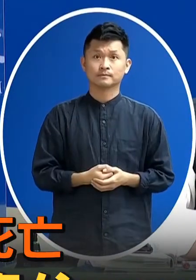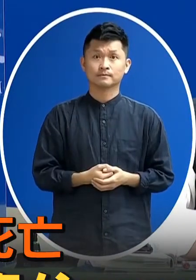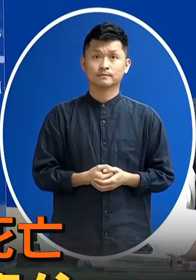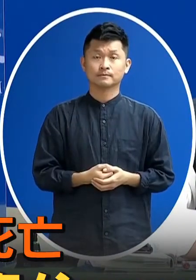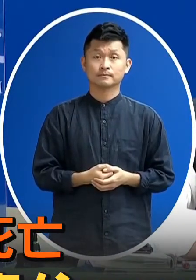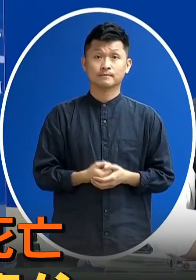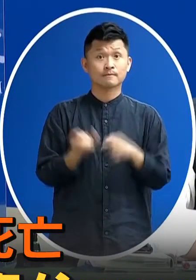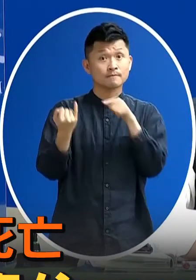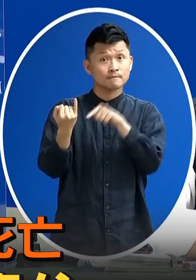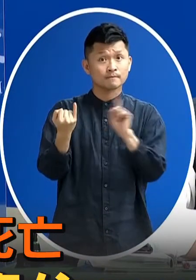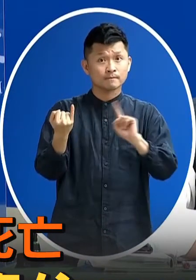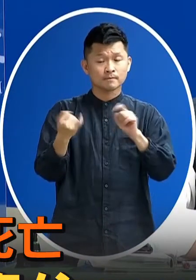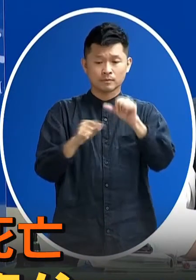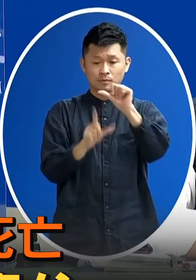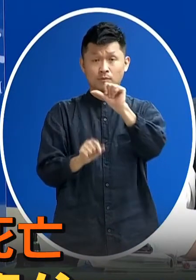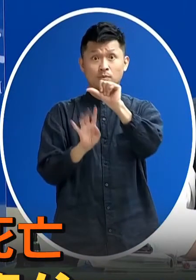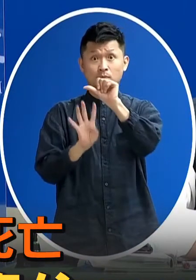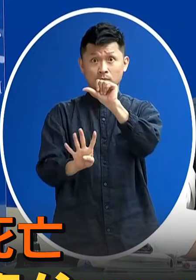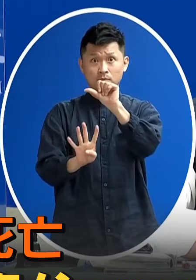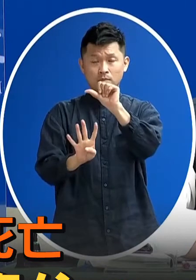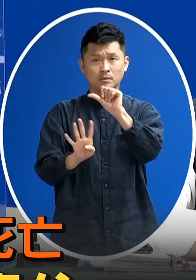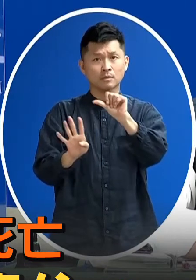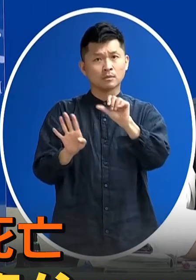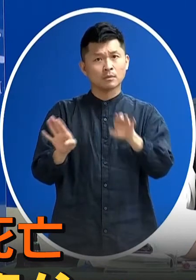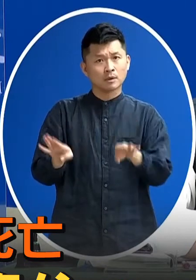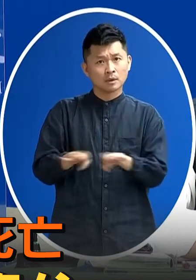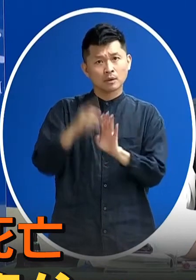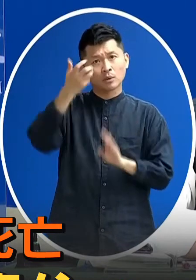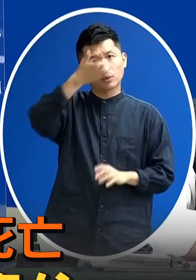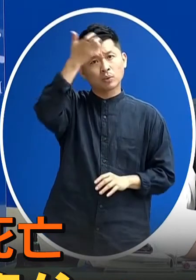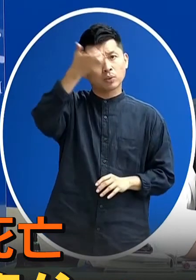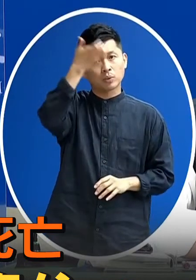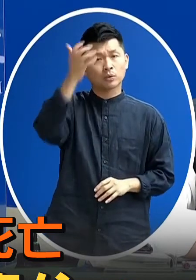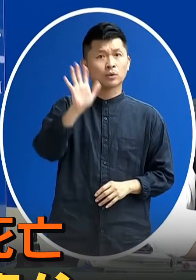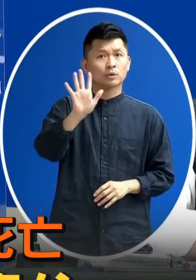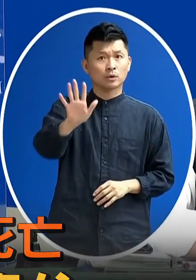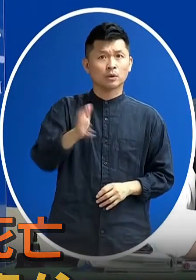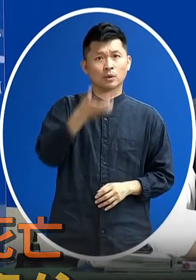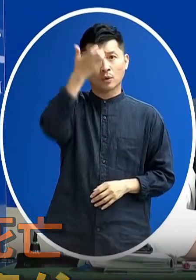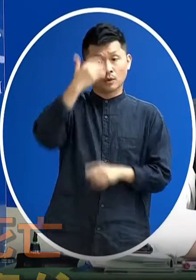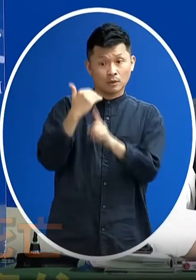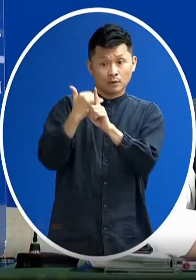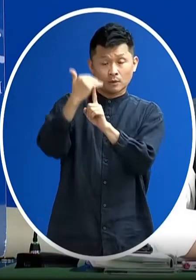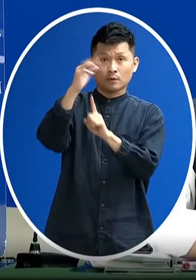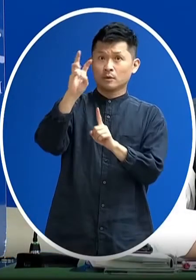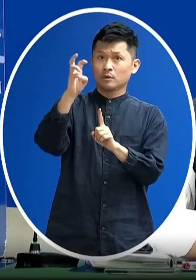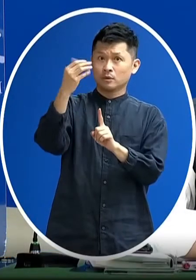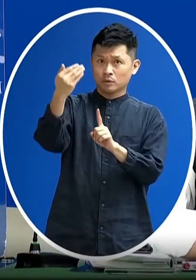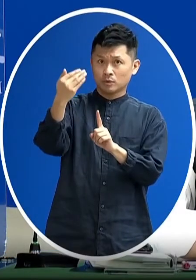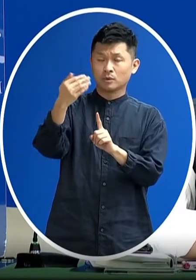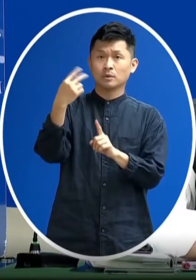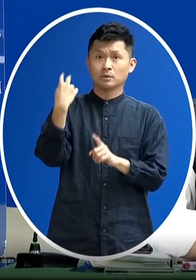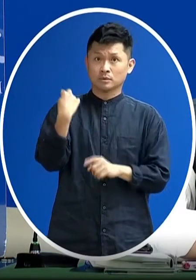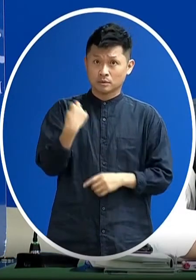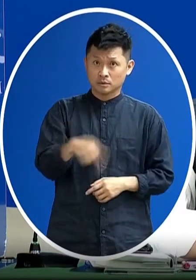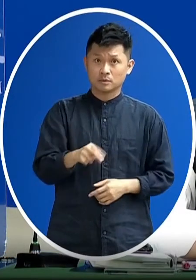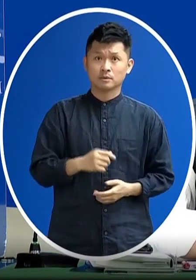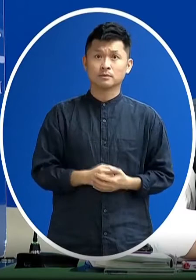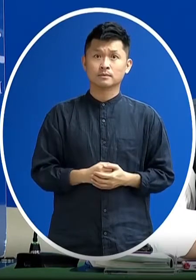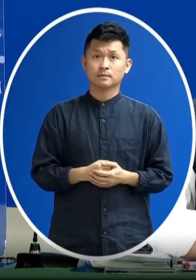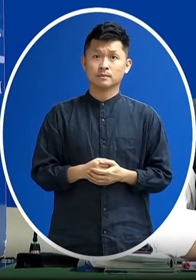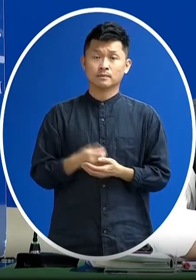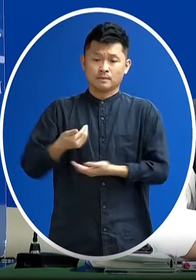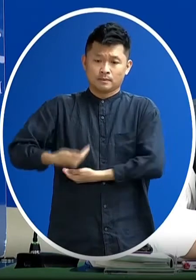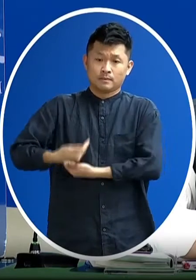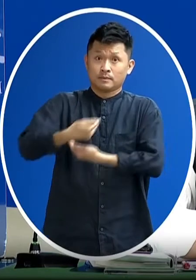是在5月4号的时候有开始出现发烧的情形，有烧到39度，也有带到这个大医